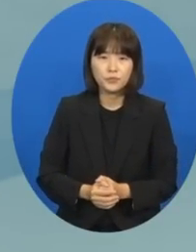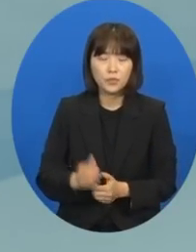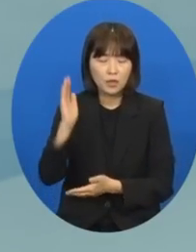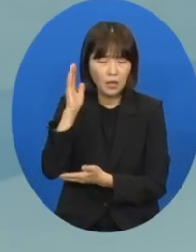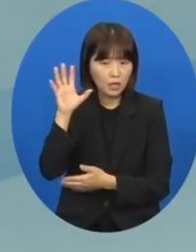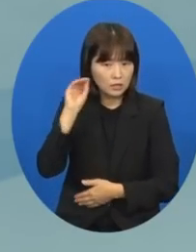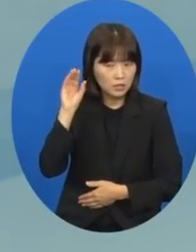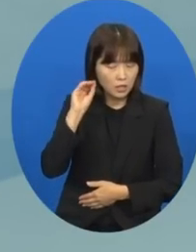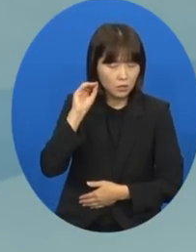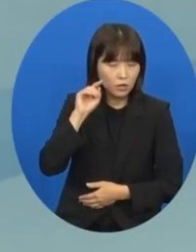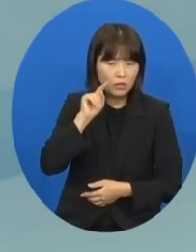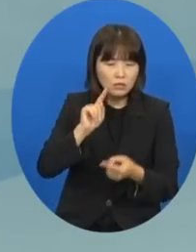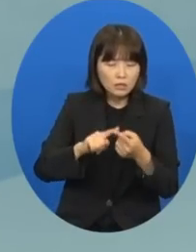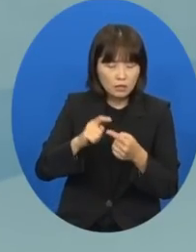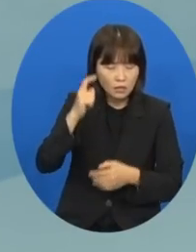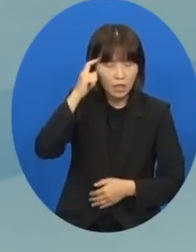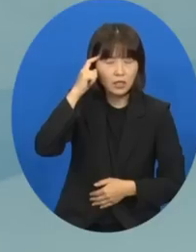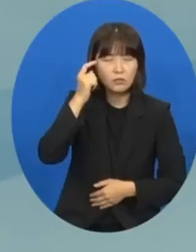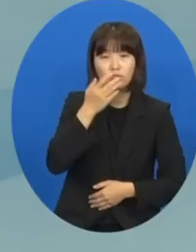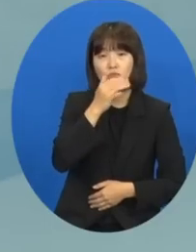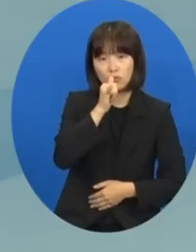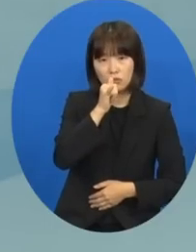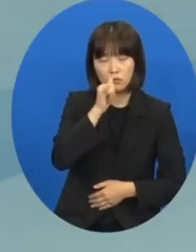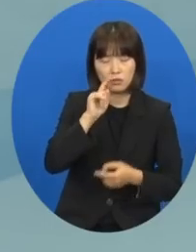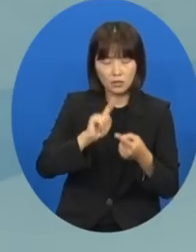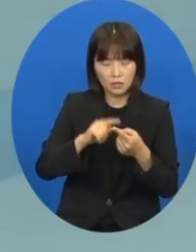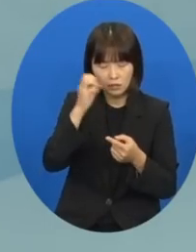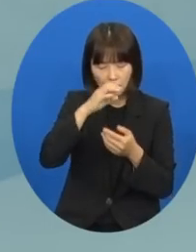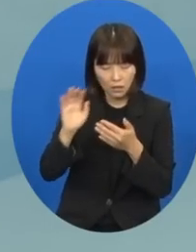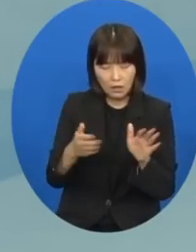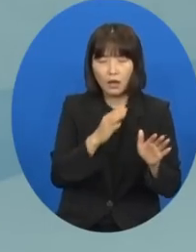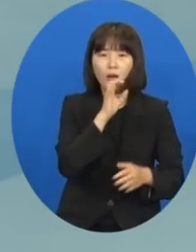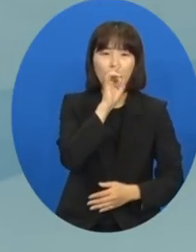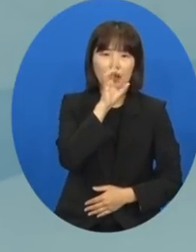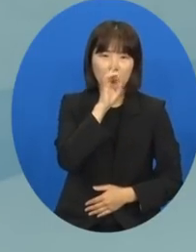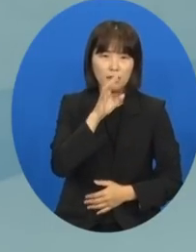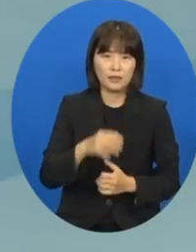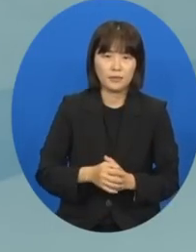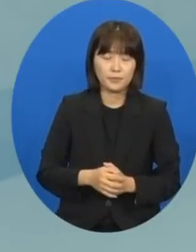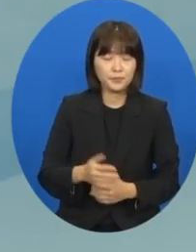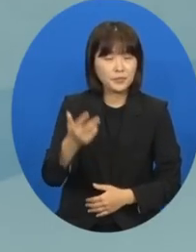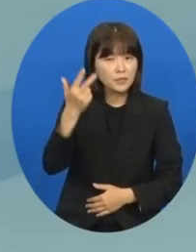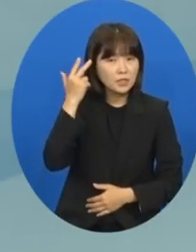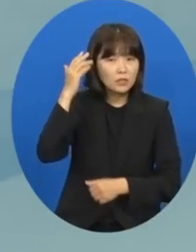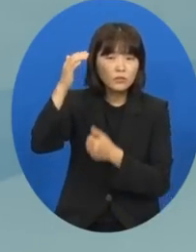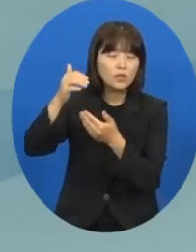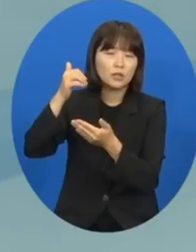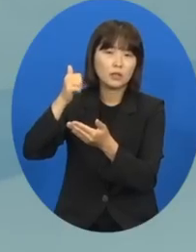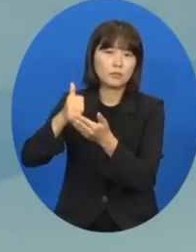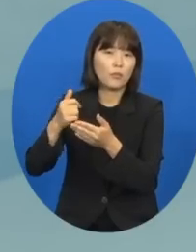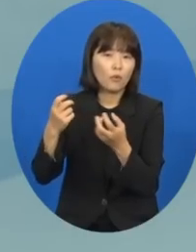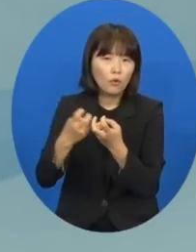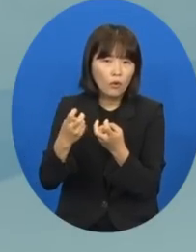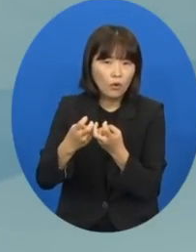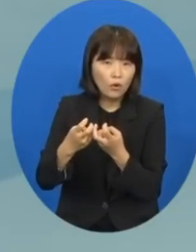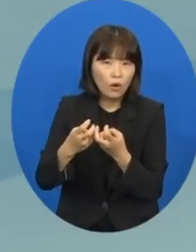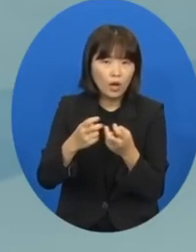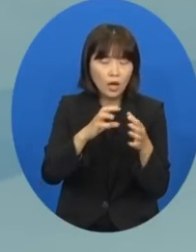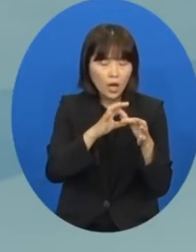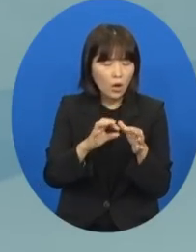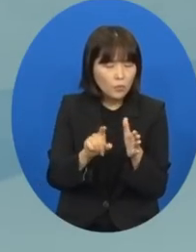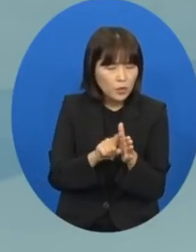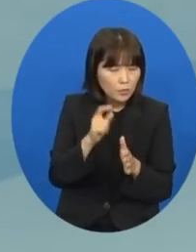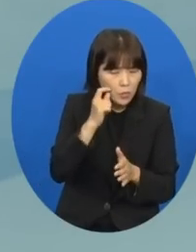깨달을 수도 있어요. 여러분 그것을 그냥 넘기시면 안 됩니다. 자, 지난주에 하나님께서 어떻게 하시죠? 계속 못 믿으니까 뭐 하신